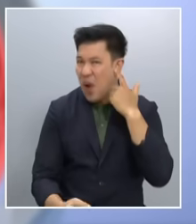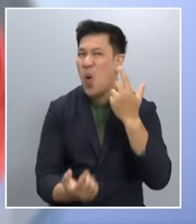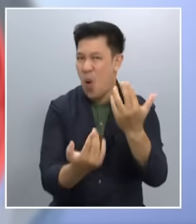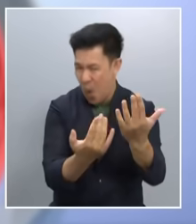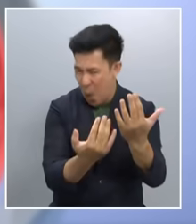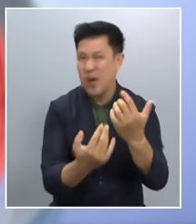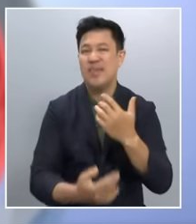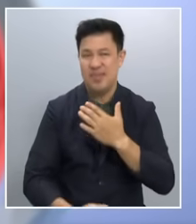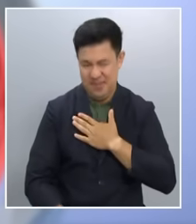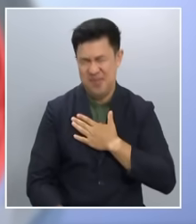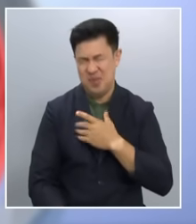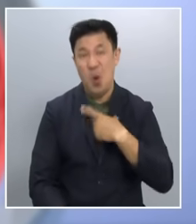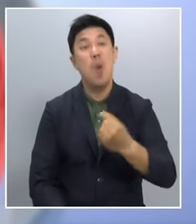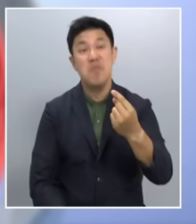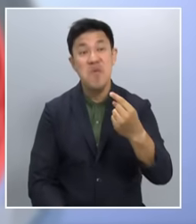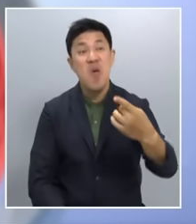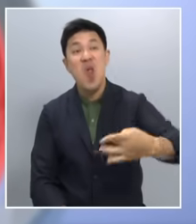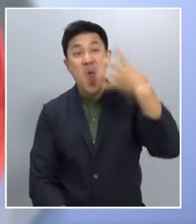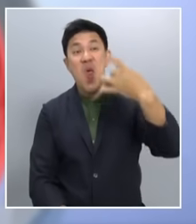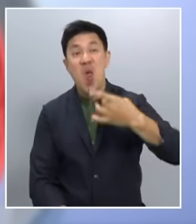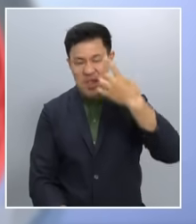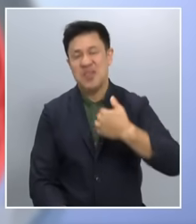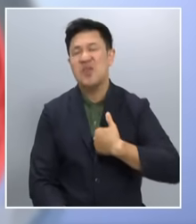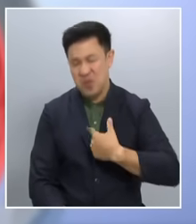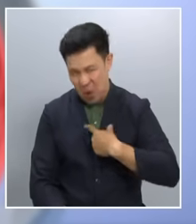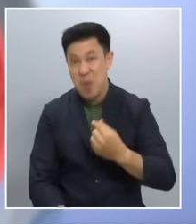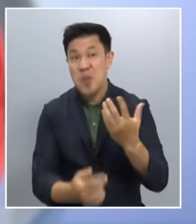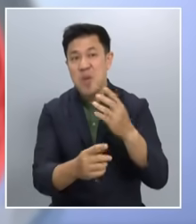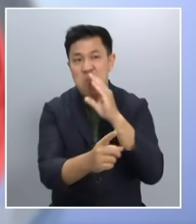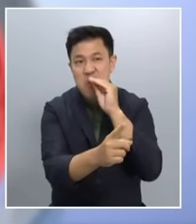ผมชอบอย่างเงี้ยผมชอบค่อยๆพูดมาเดี๋ยวก็แก้ไปทีละปอ